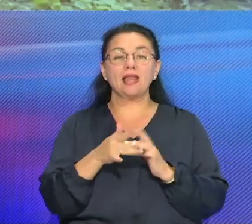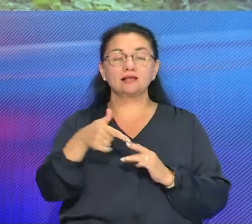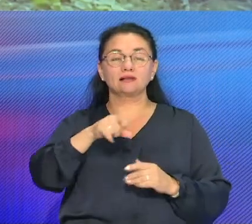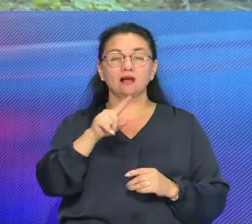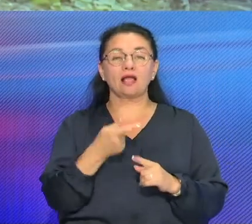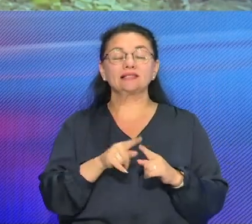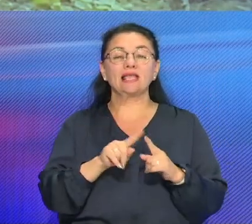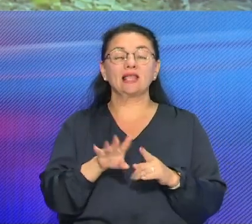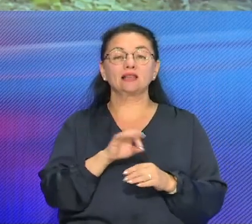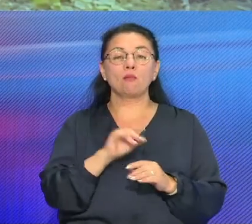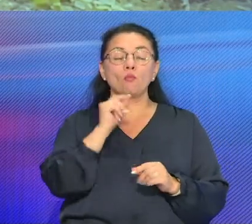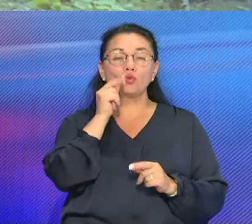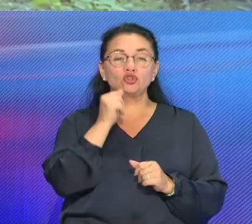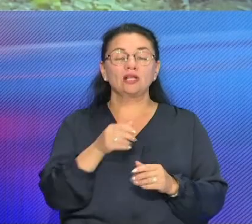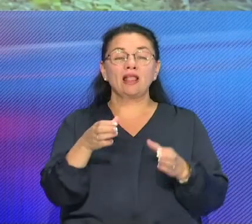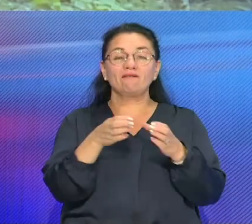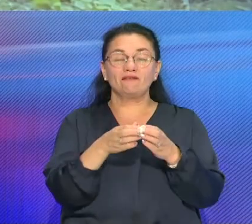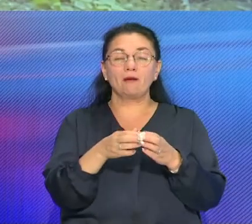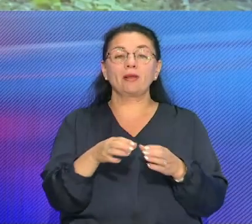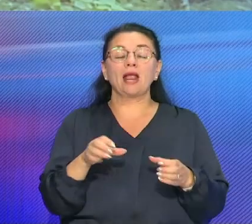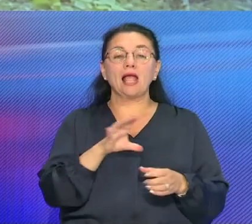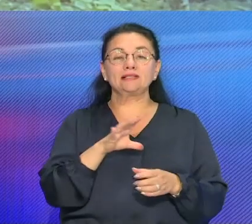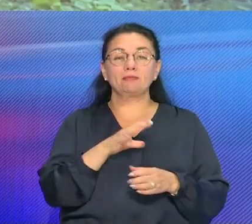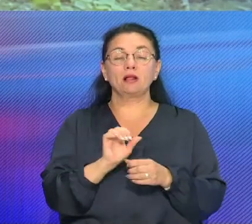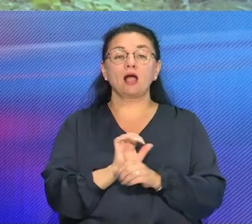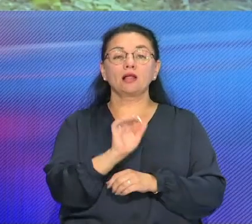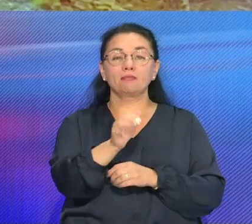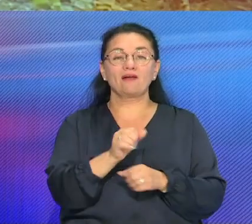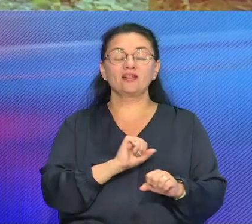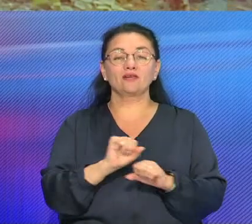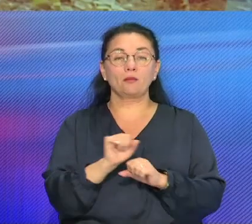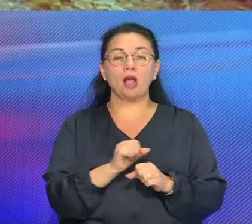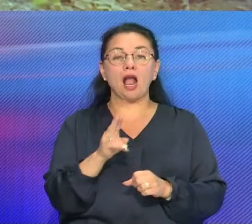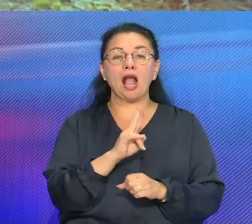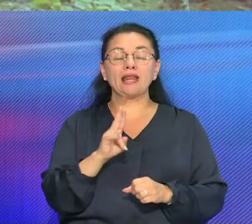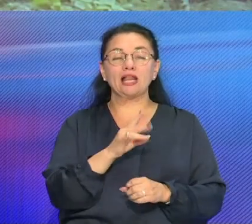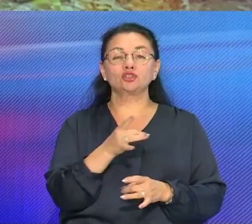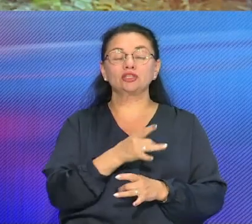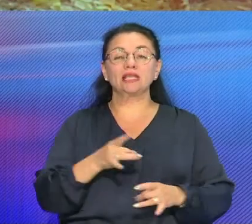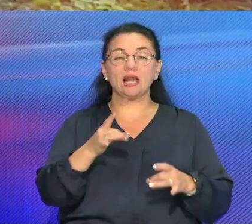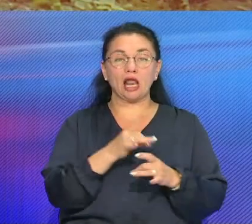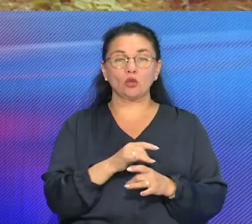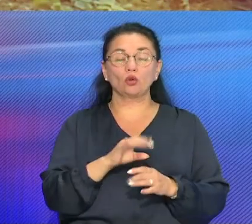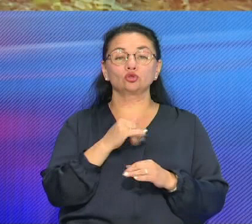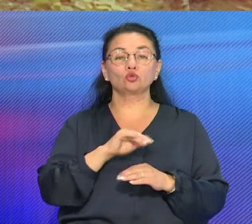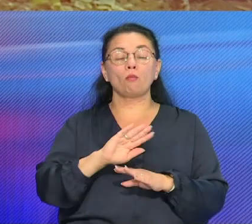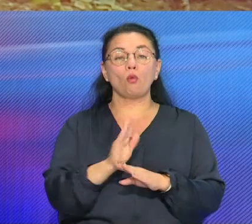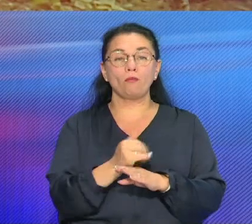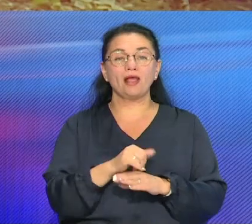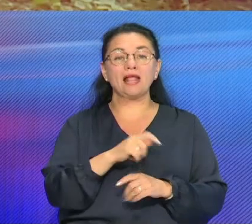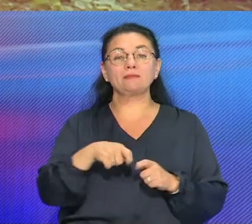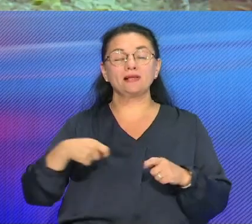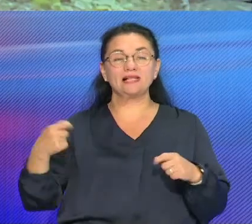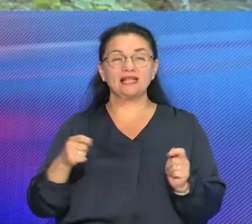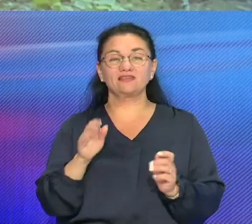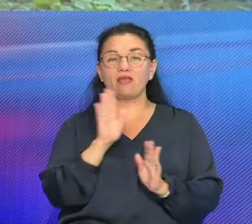липня мужчина у складе бригады был накированы у Карельский район для ликвидации наступства у непогоди, где и отбылся несчастный